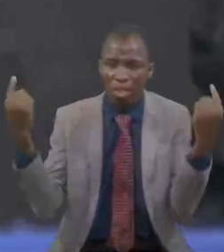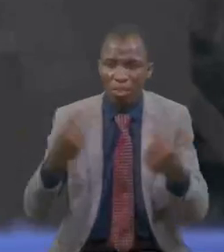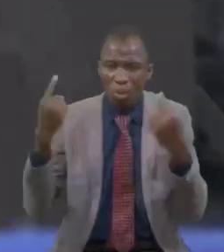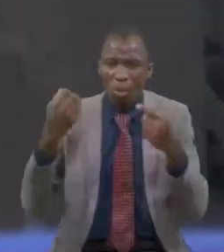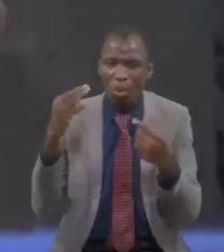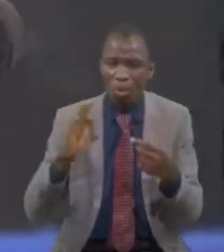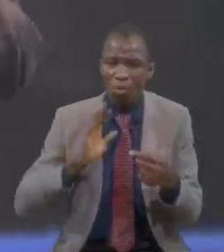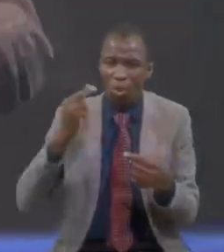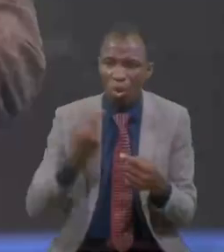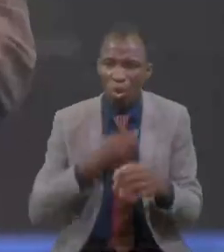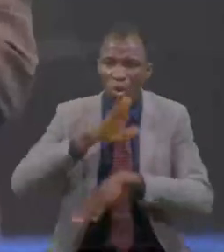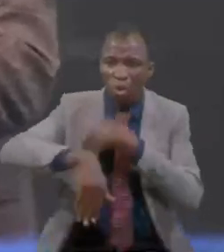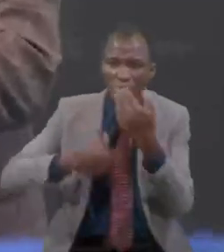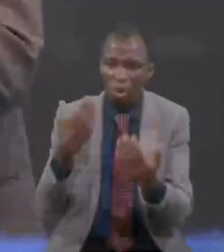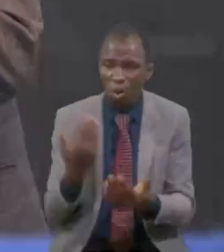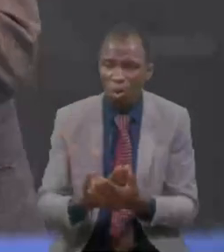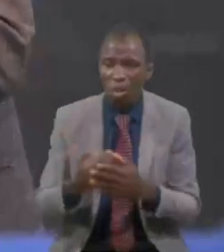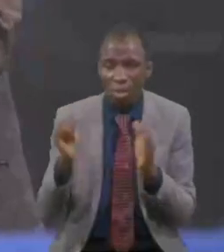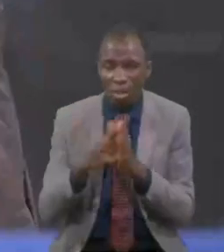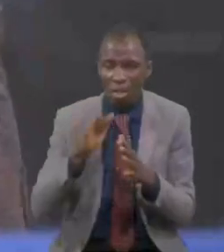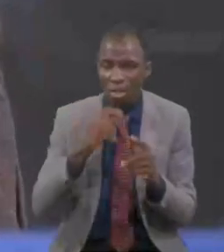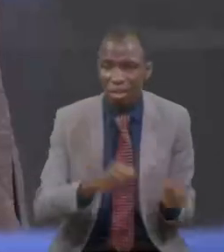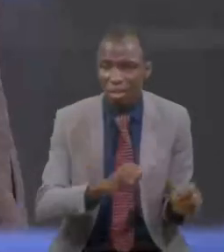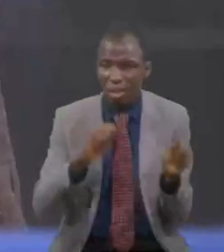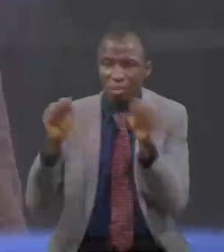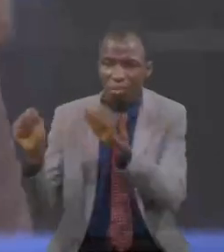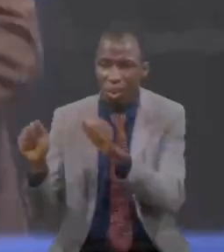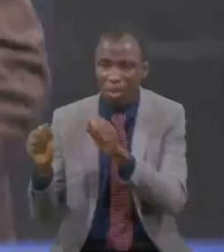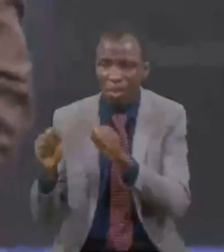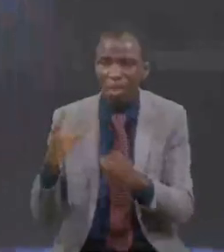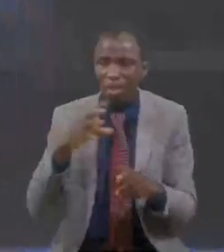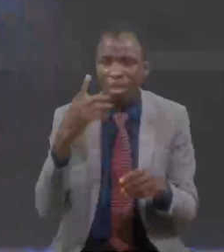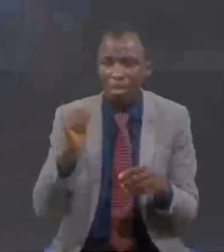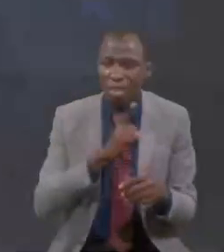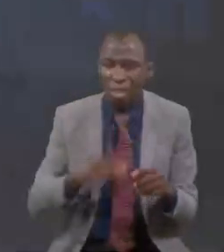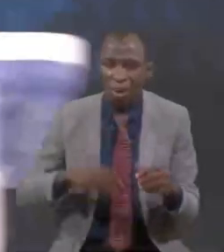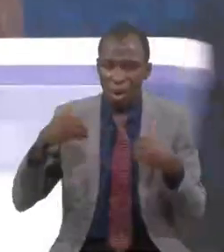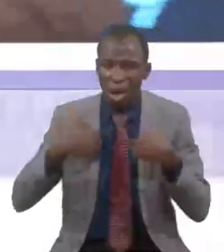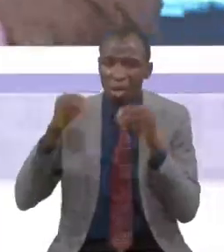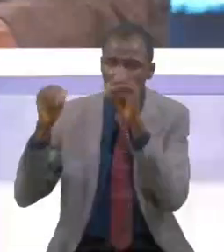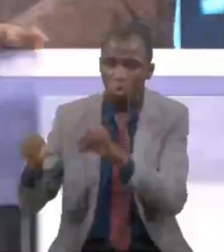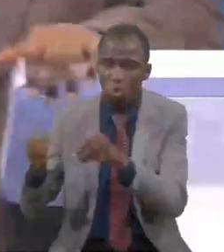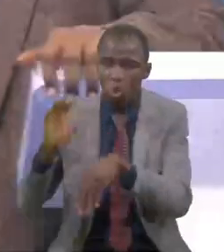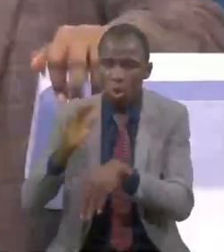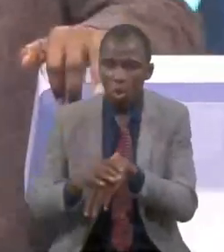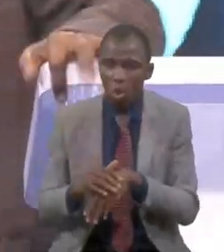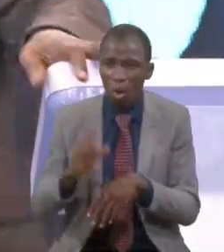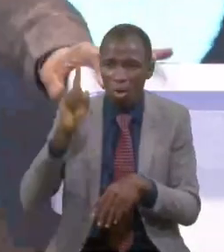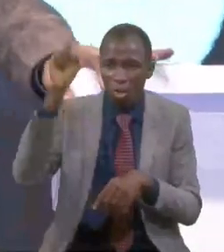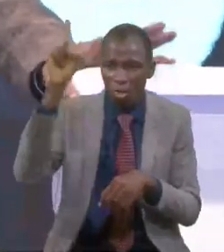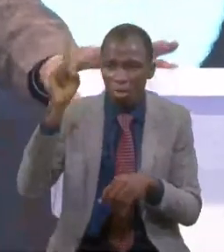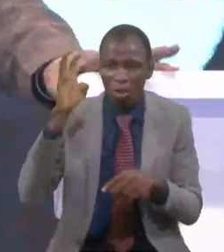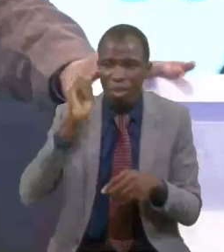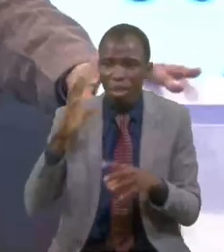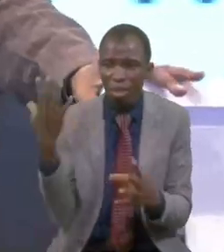c'est le transfer le Seigneur a mis sur lui il a Ôé les